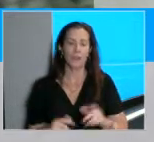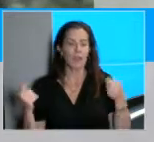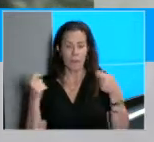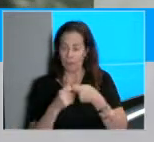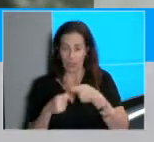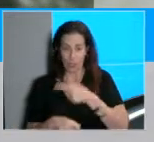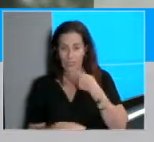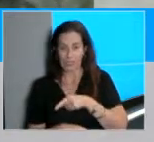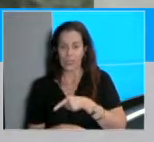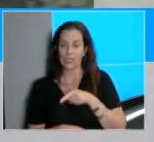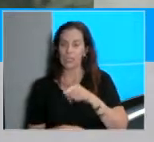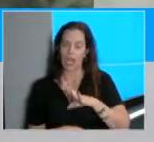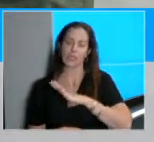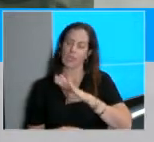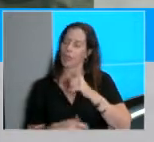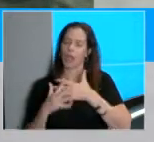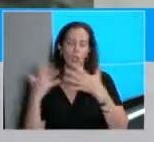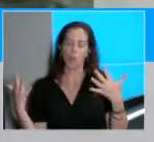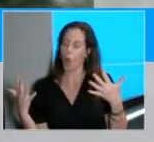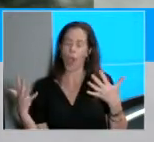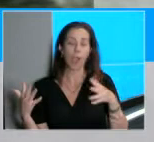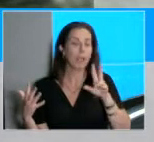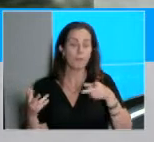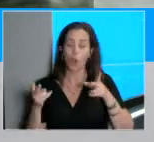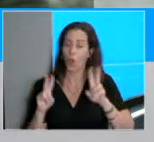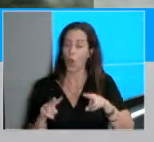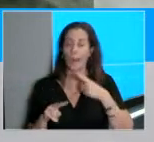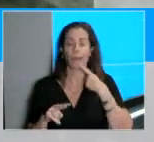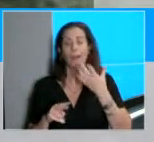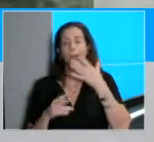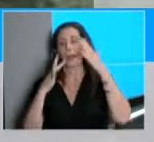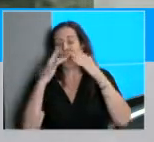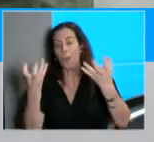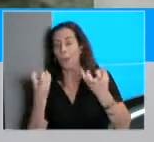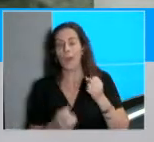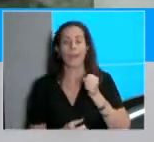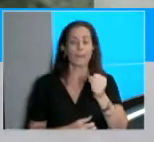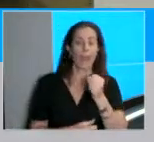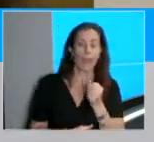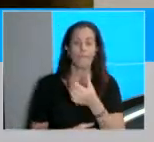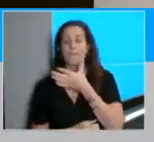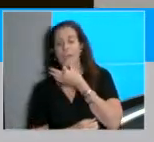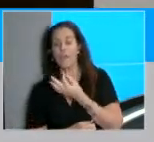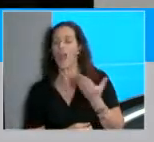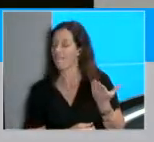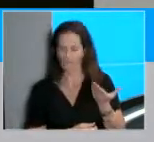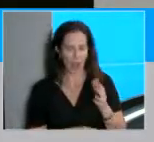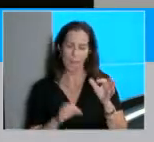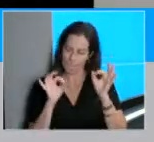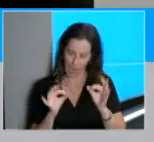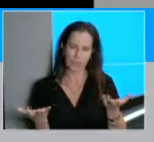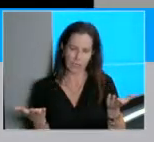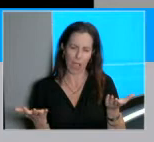ומבחינת ישראל זה האיום המרכזי. הם יכולים לשווק אתרי תיירות יפים, חופי ג'וניה ובהירות, אבל